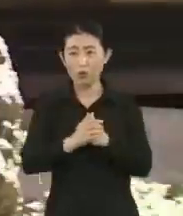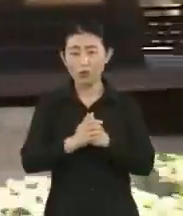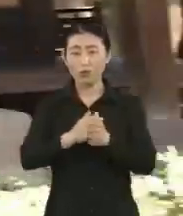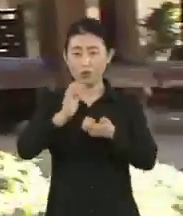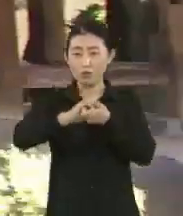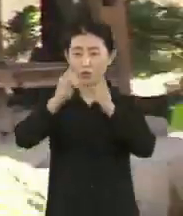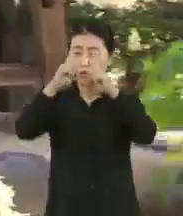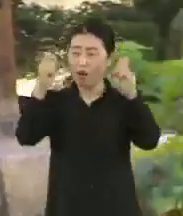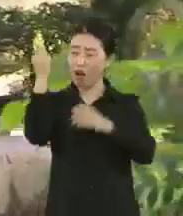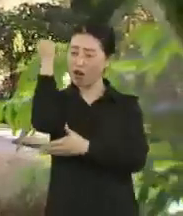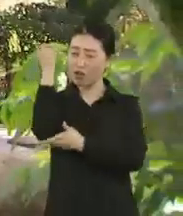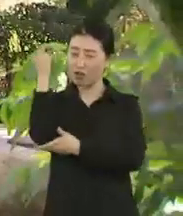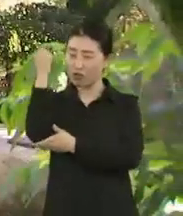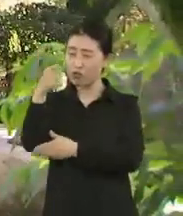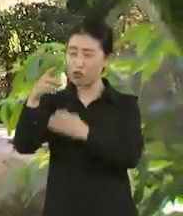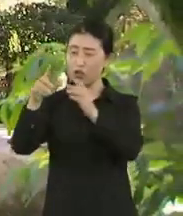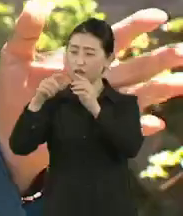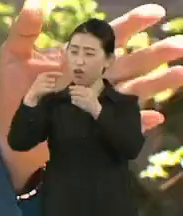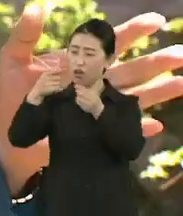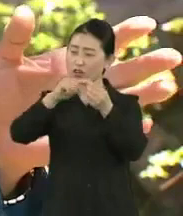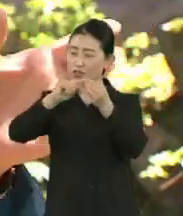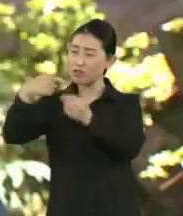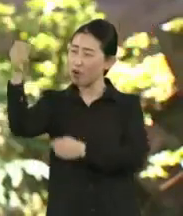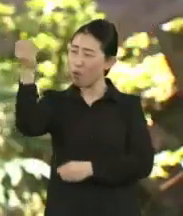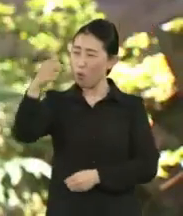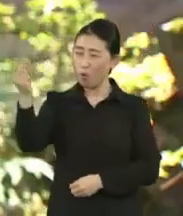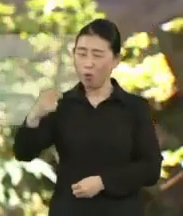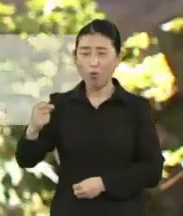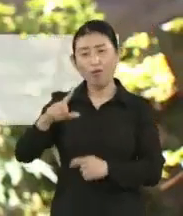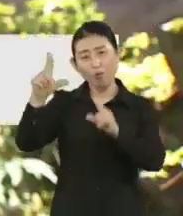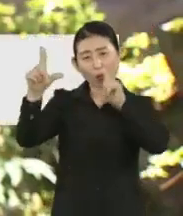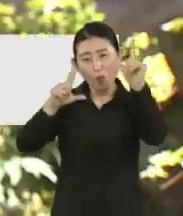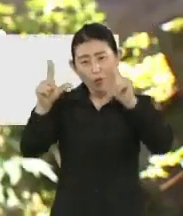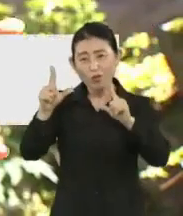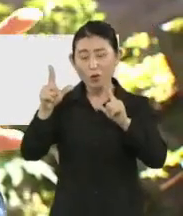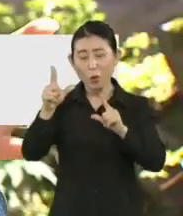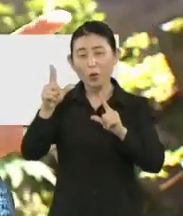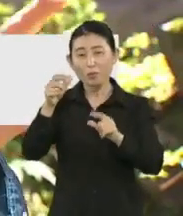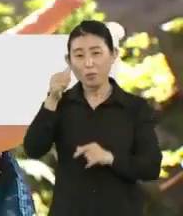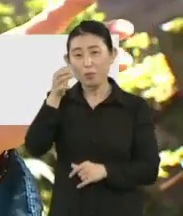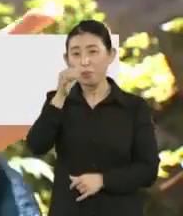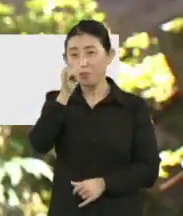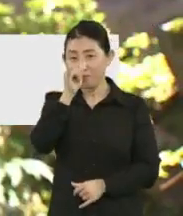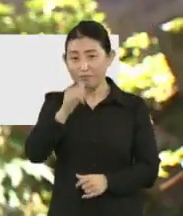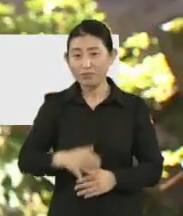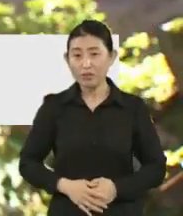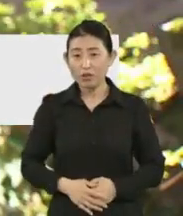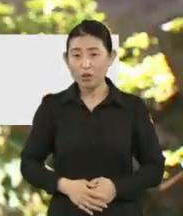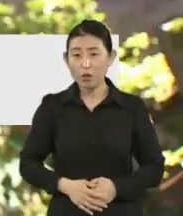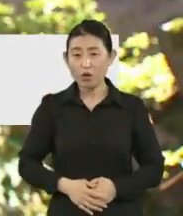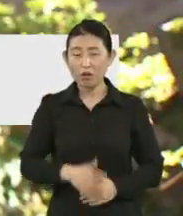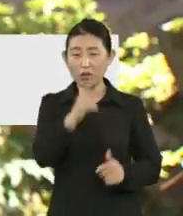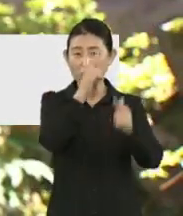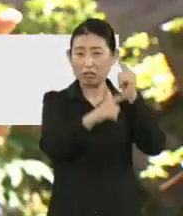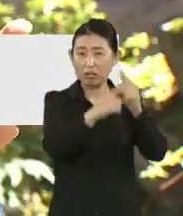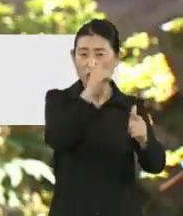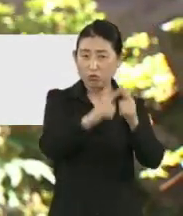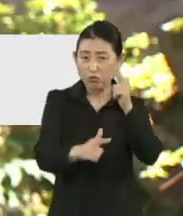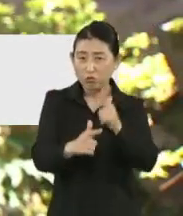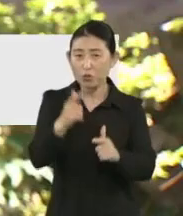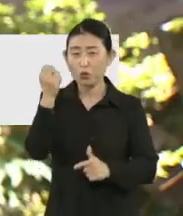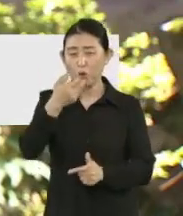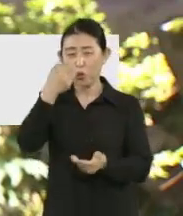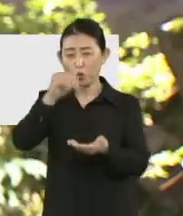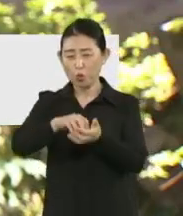사람들의 서체를 볼 수 있습니다. 다양한 나무들과 또 괴석 이런 것들을 잘 배치해갖고